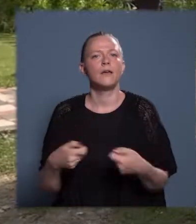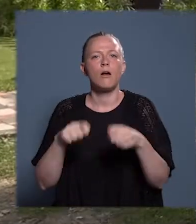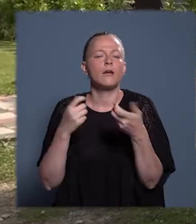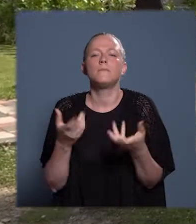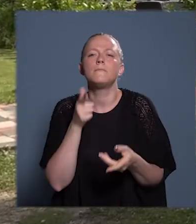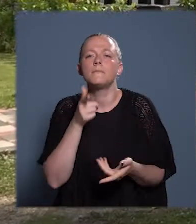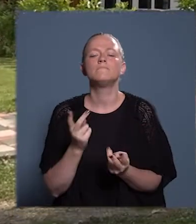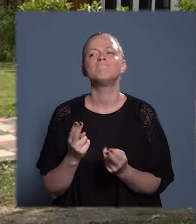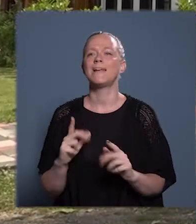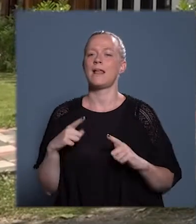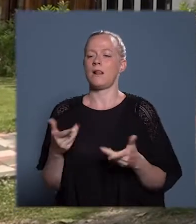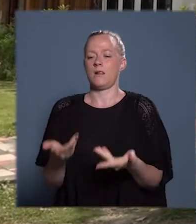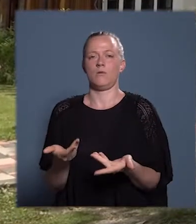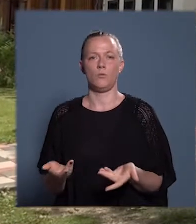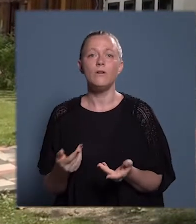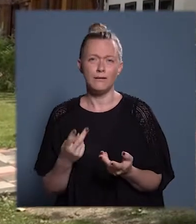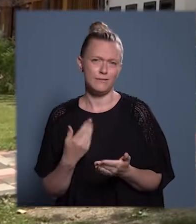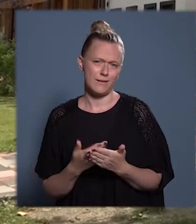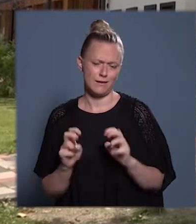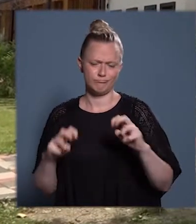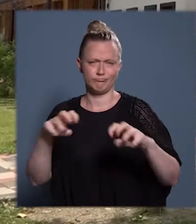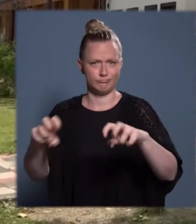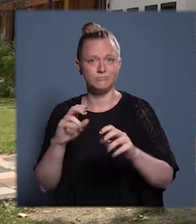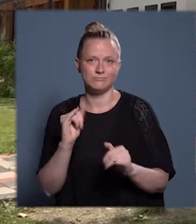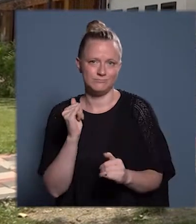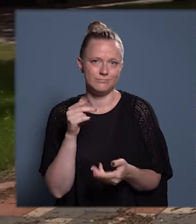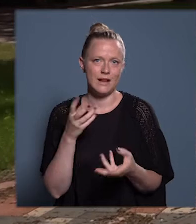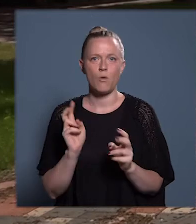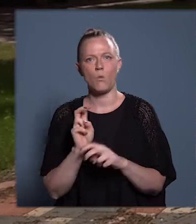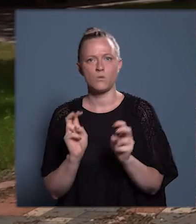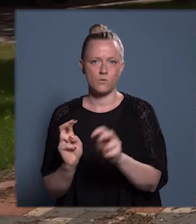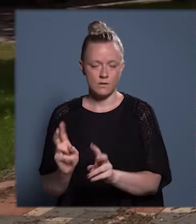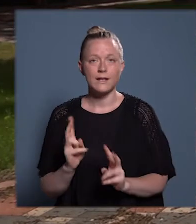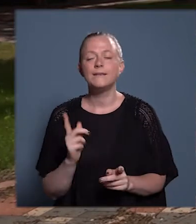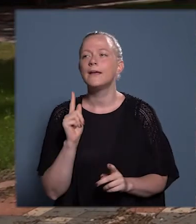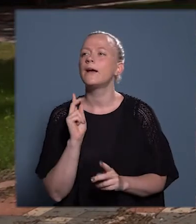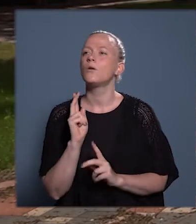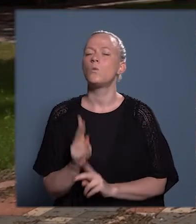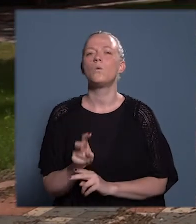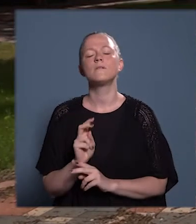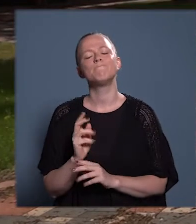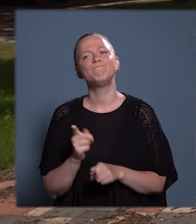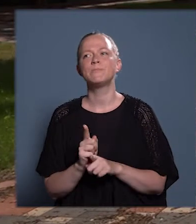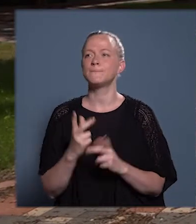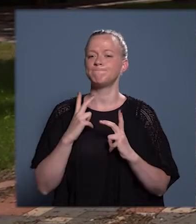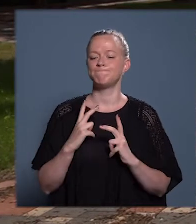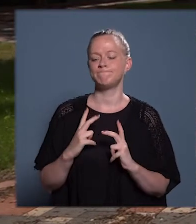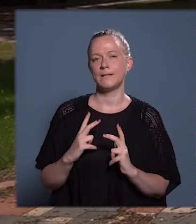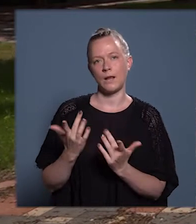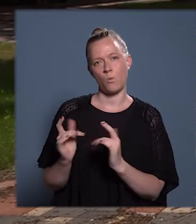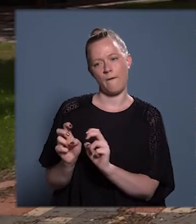amit kérdezett, hogy legyenek rajta dolgok, ez mindenképp, de az is kell, hogy egy kicsit megálljunk. Tehát kellenek